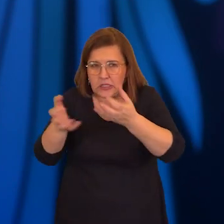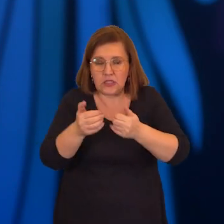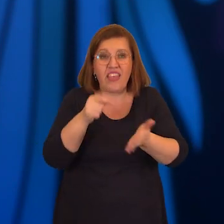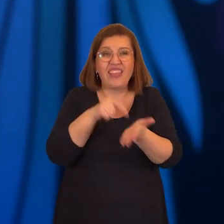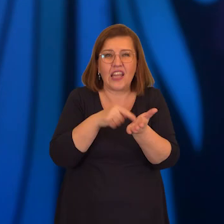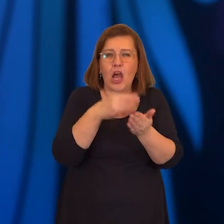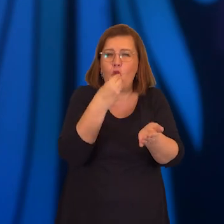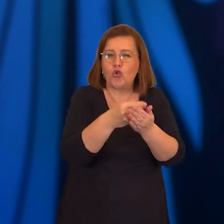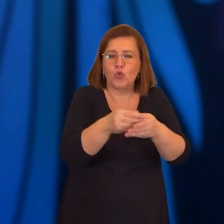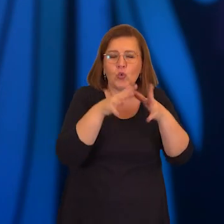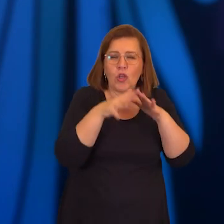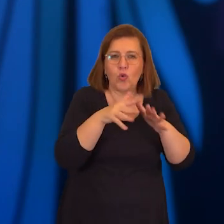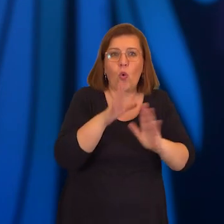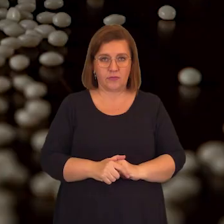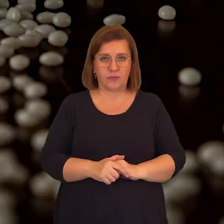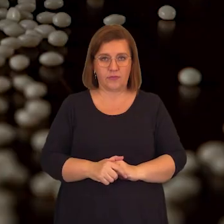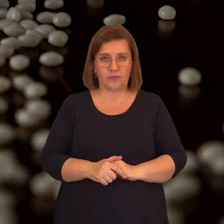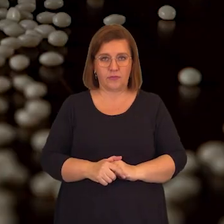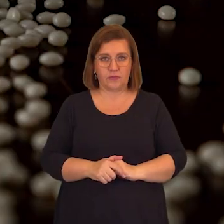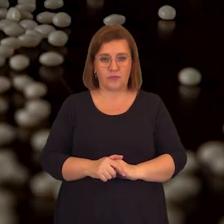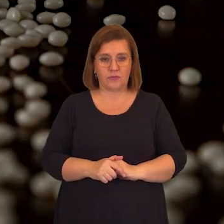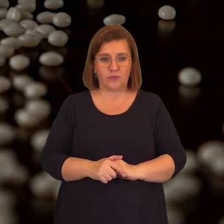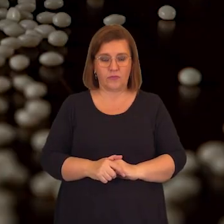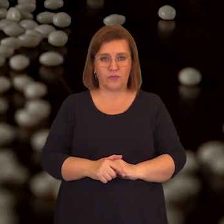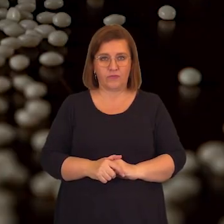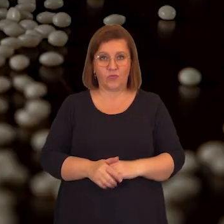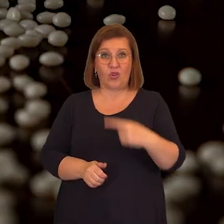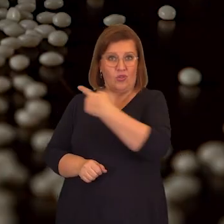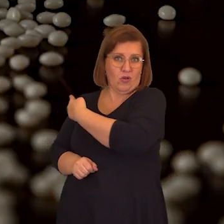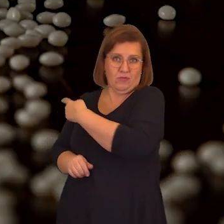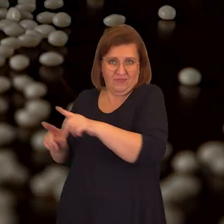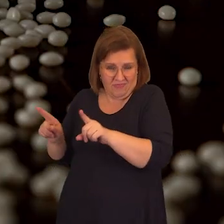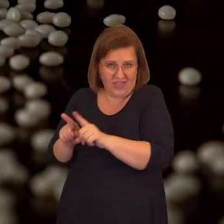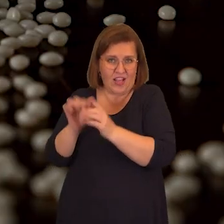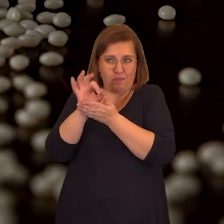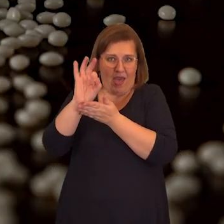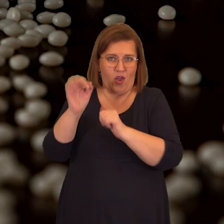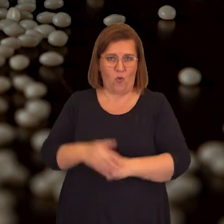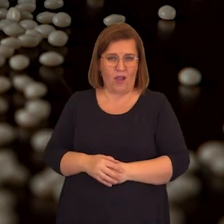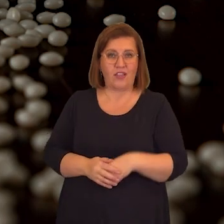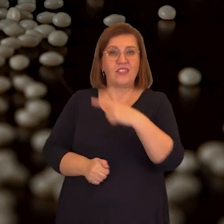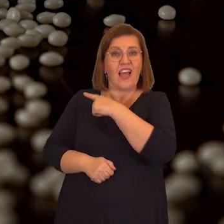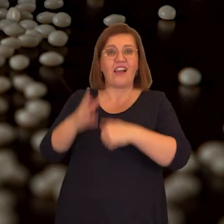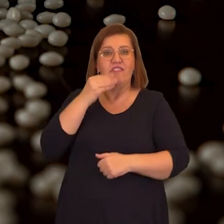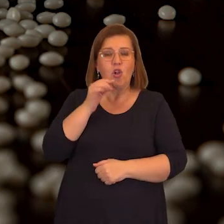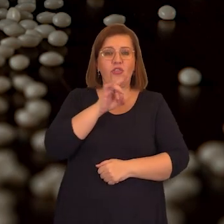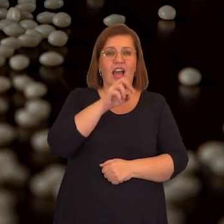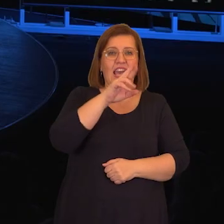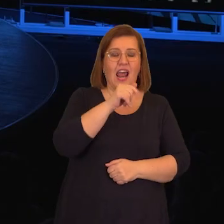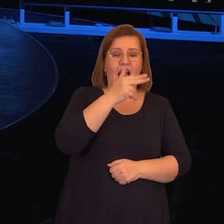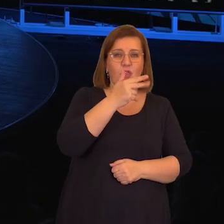zdobyć, bo są kosztowne przez to. To też są perły. Tak wygląda granulat polietylenu albo